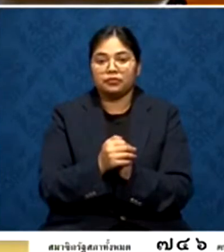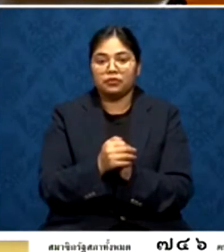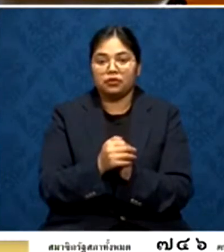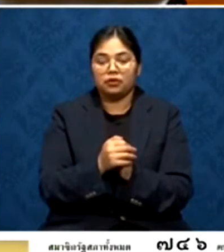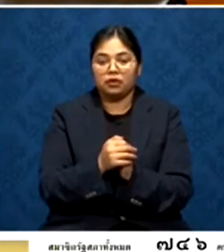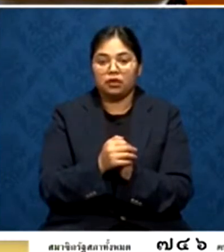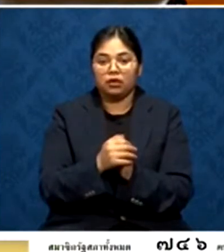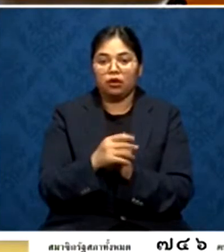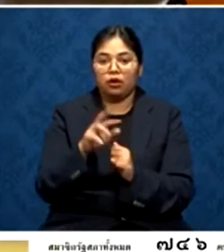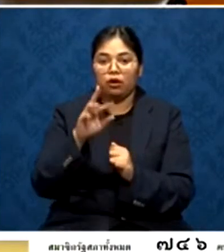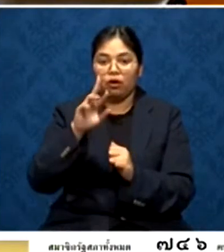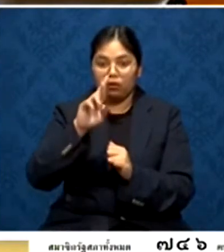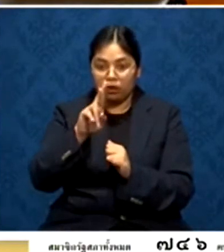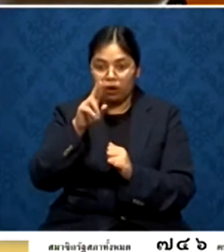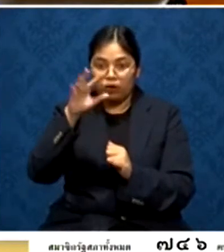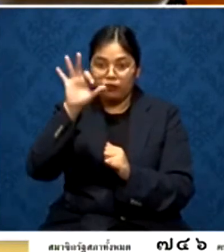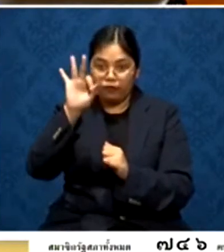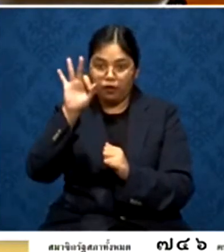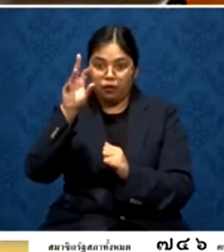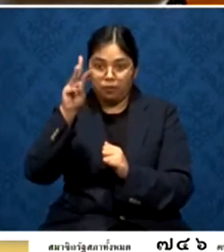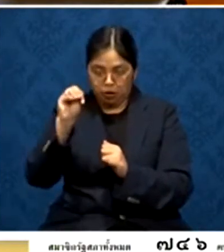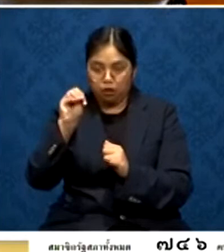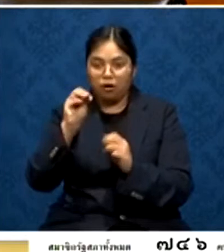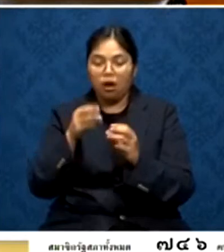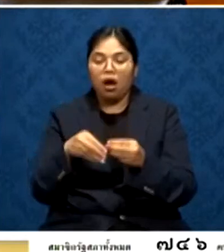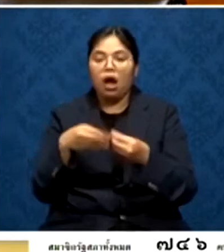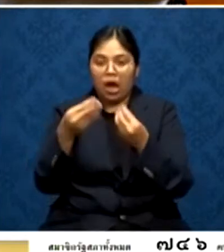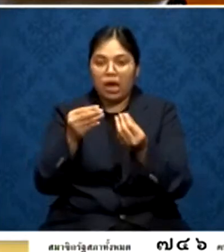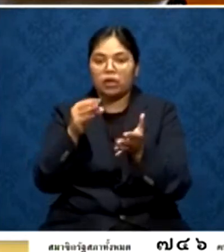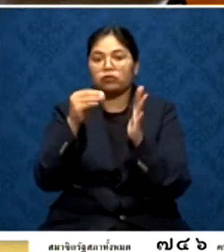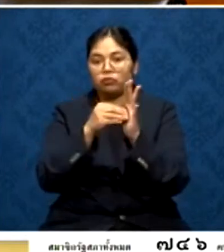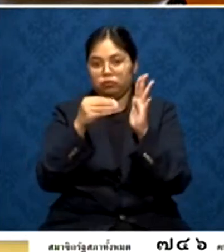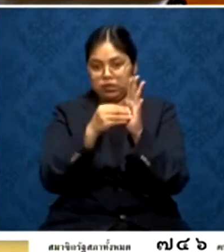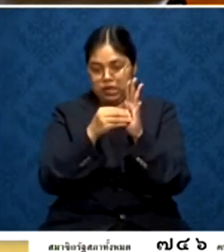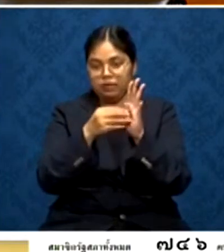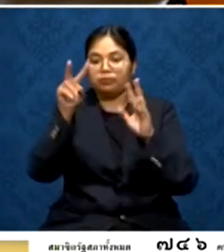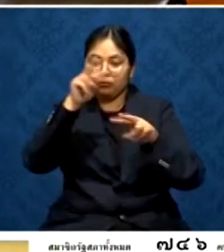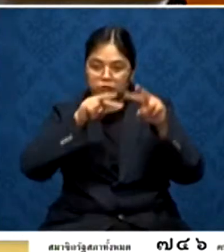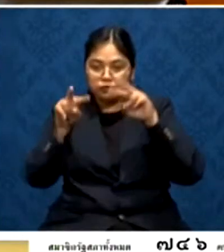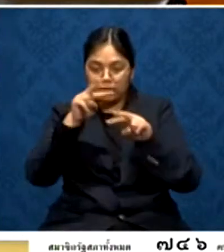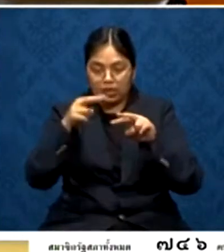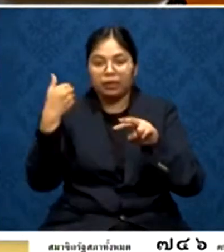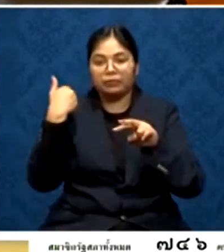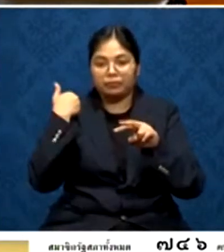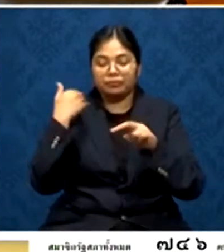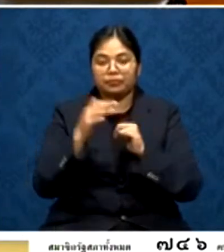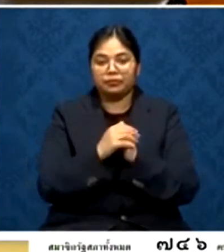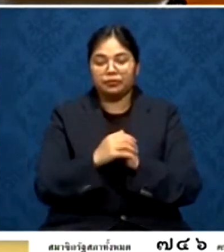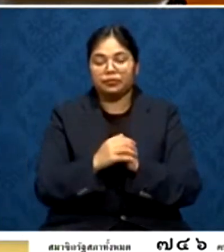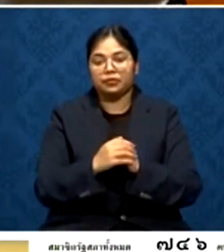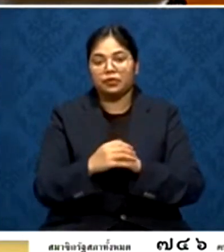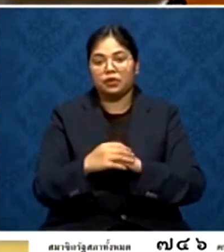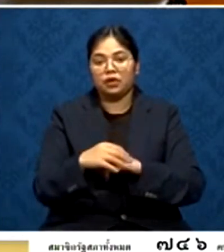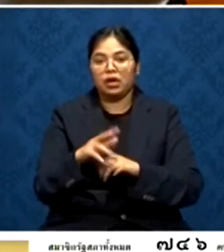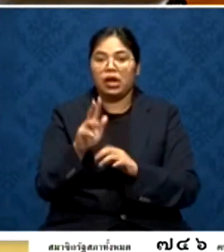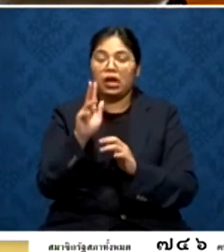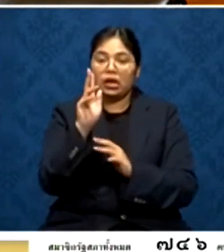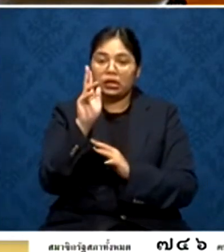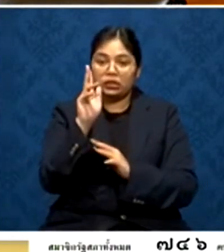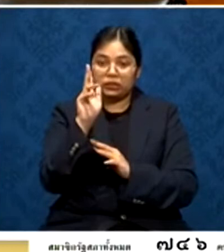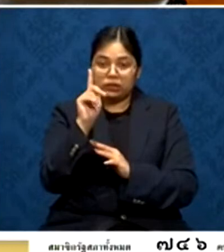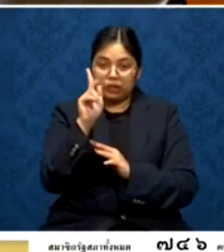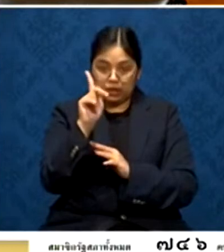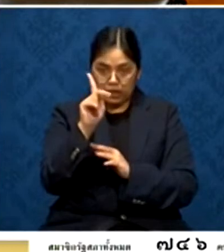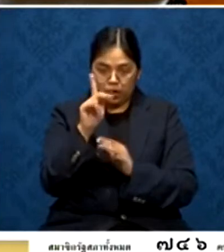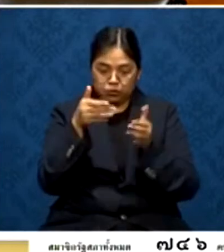ป็นของรัฐมอบให้กับกรุงเทพมหานครไปดำเนินการได้แก่สายสีเขียวต่อส่วนต่อ